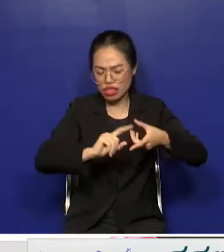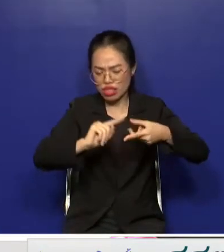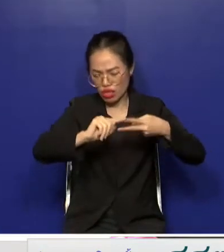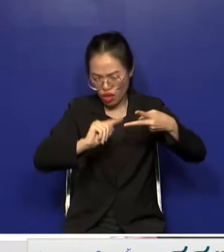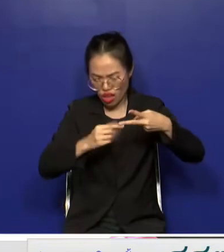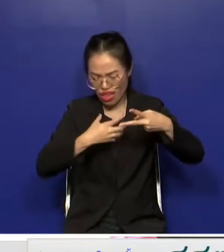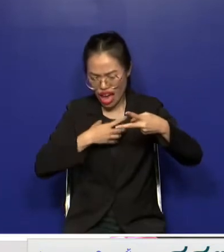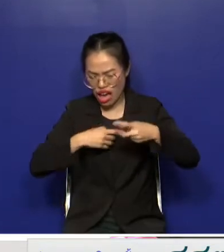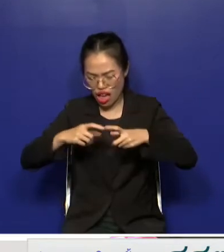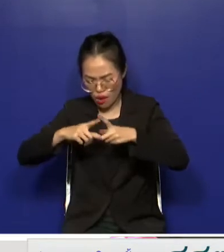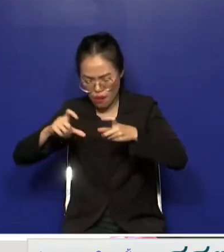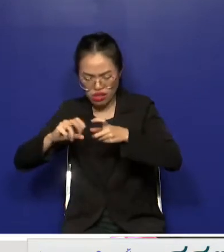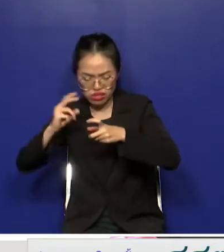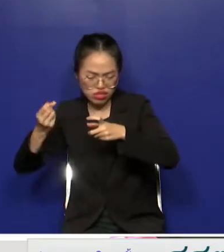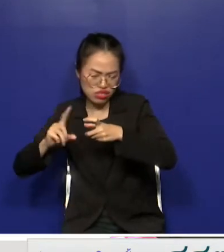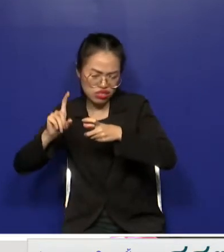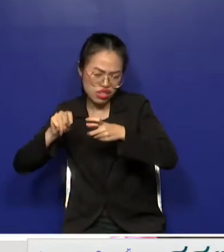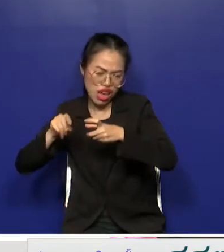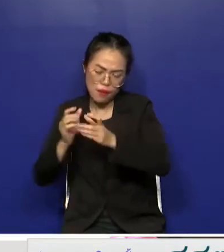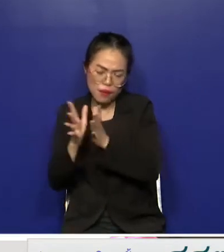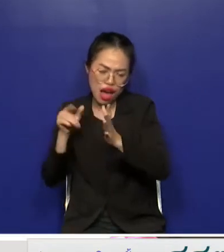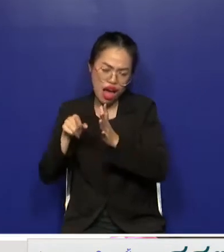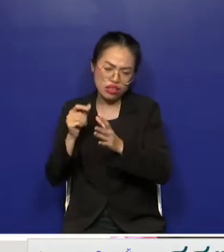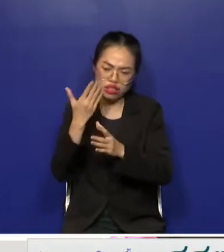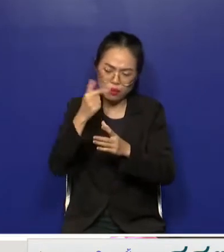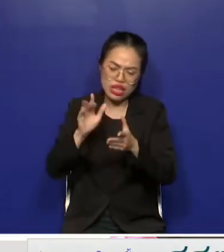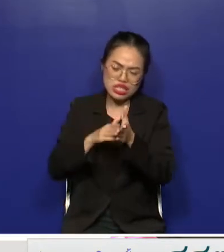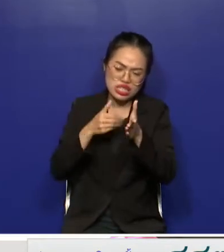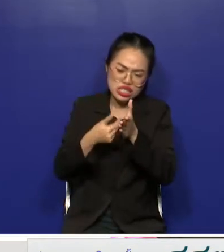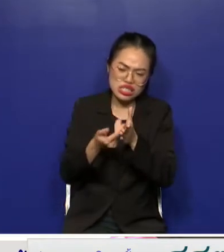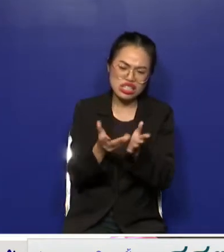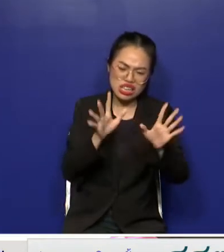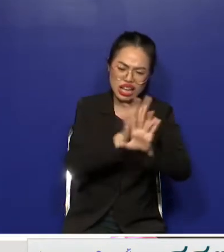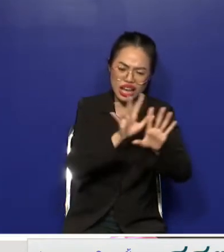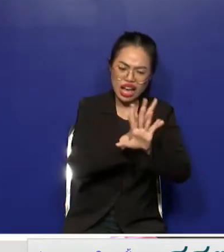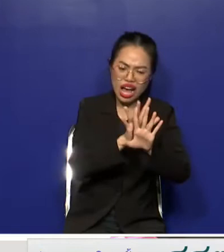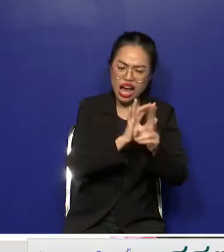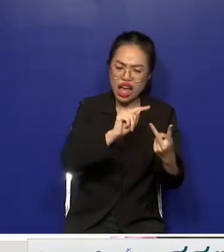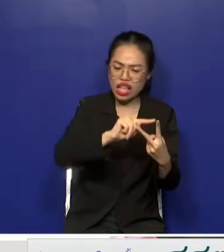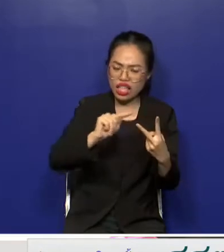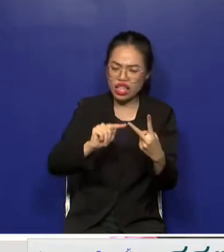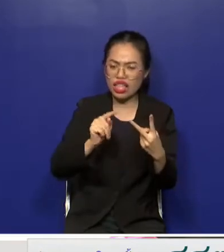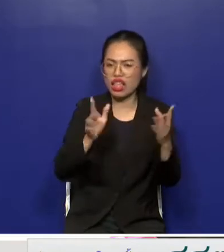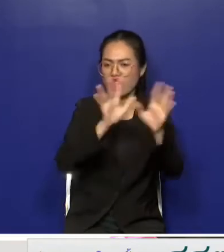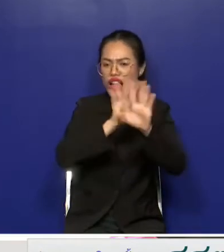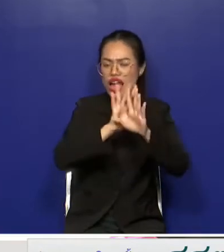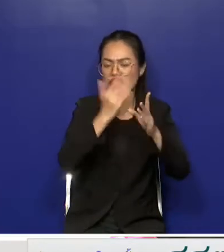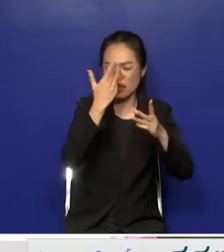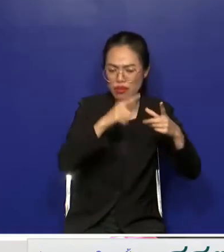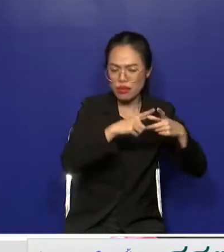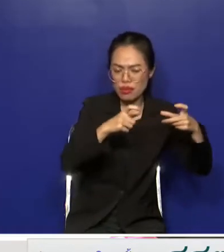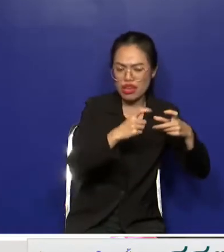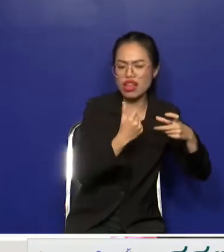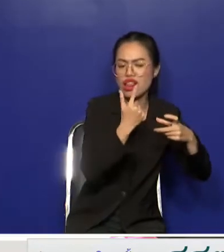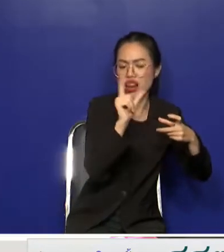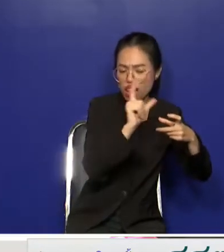ใหบรเสียมากหรอเปล่าเอ้ ทำไมออกสีบตรลึกตั้งมคลายกันทำไมออกเหองแดงเลยทำไมต้องม